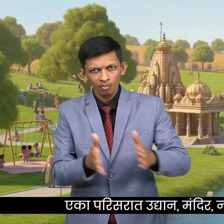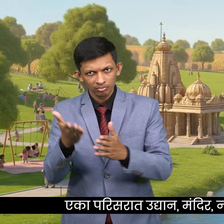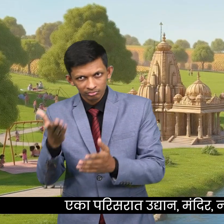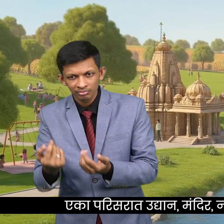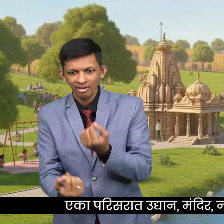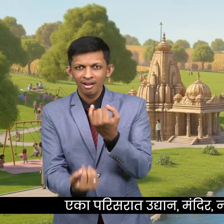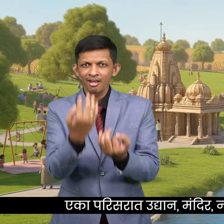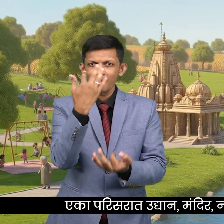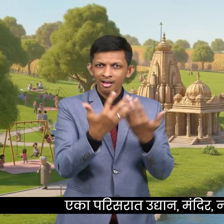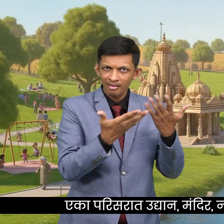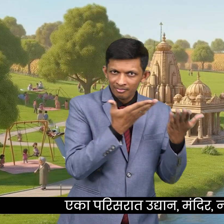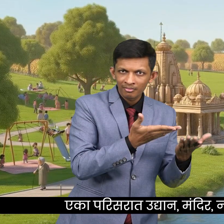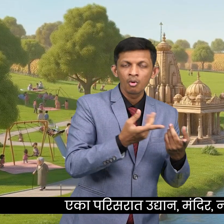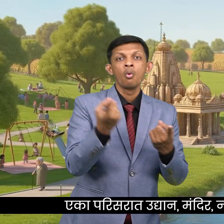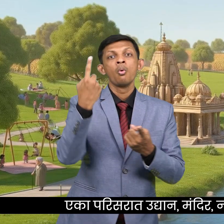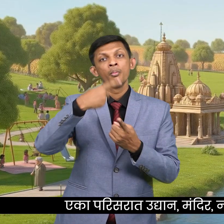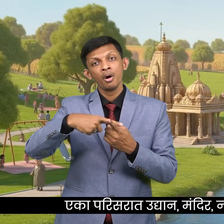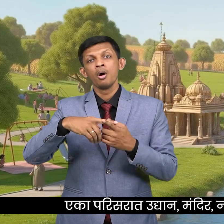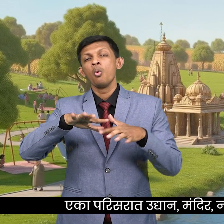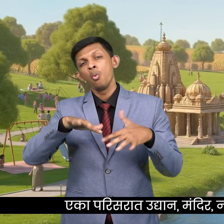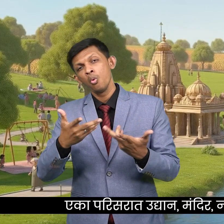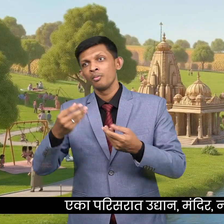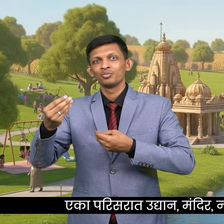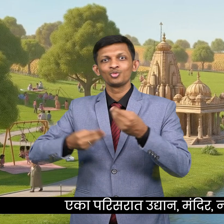किंवा दुकाने असू शकतात।